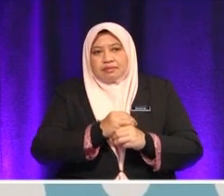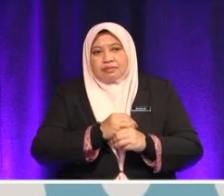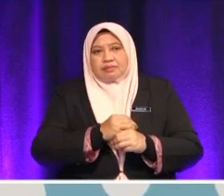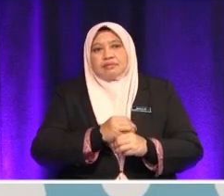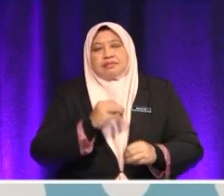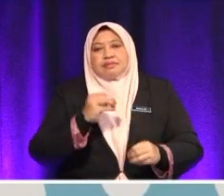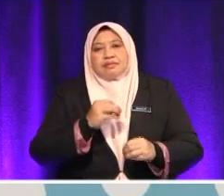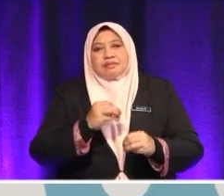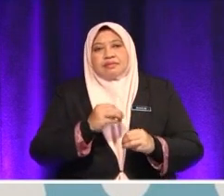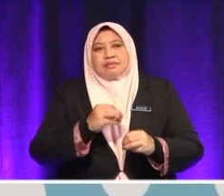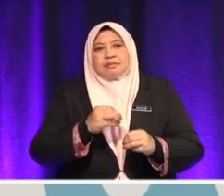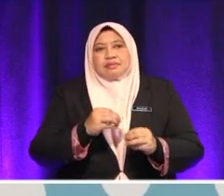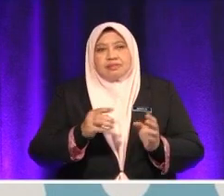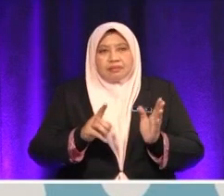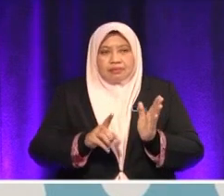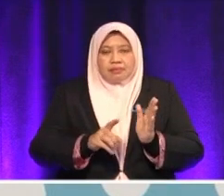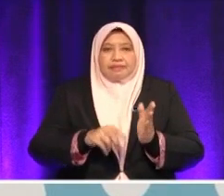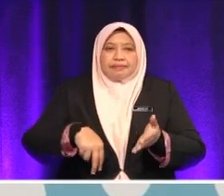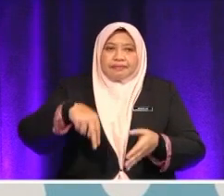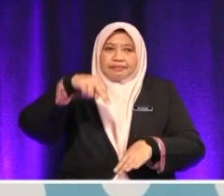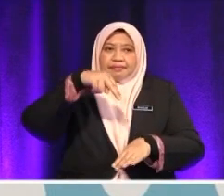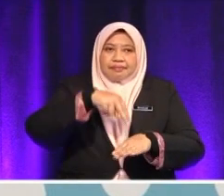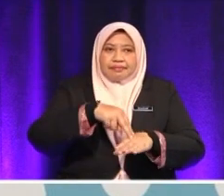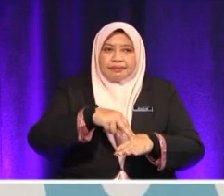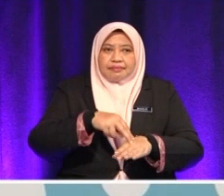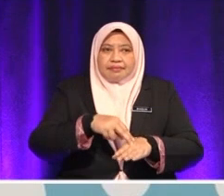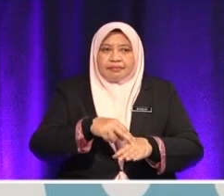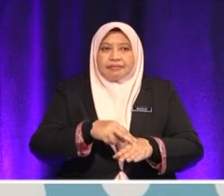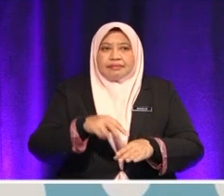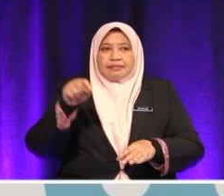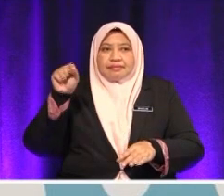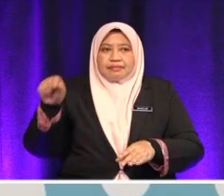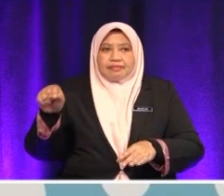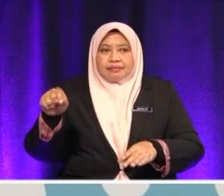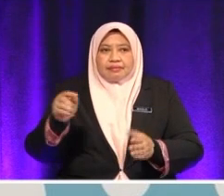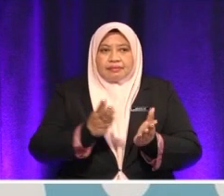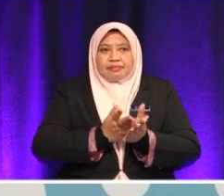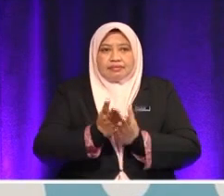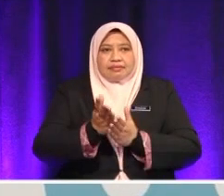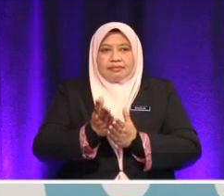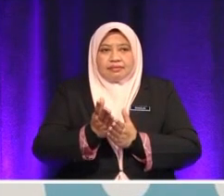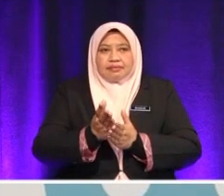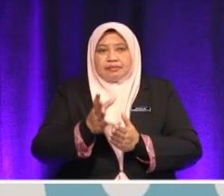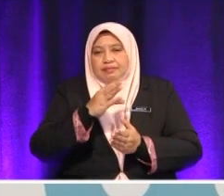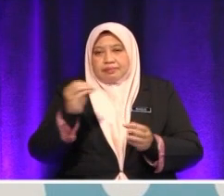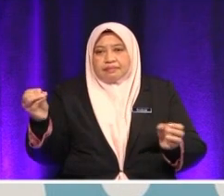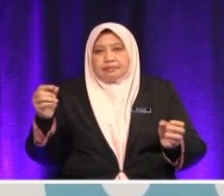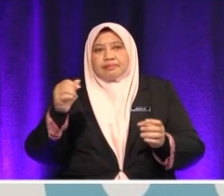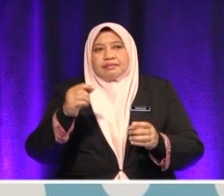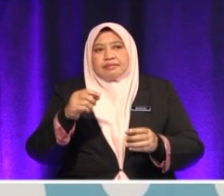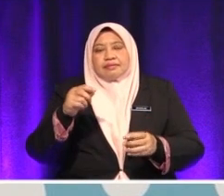paragraf jadi kita naik jika atas kita dapat titik seterusnya dan kita dapat titik yang terakhir yaitu